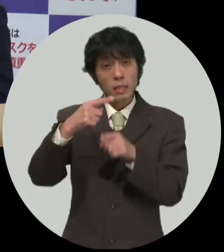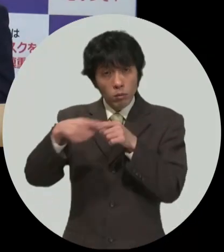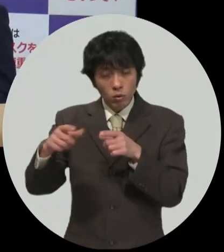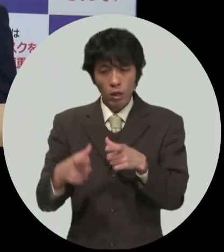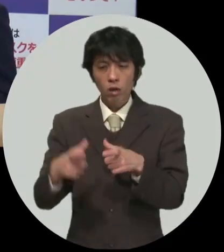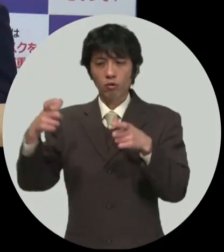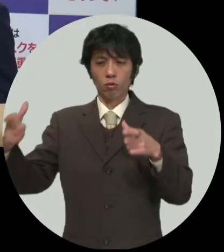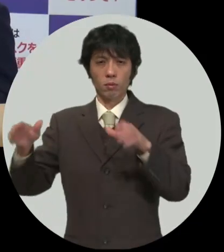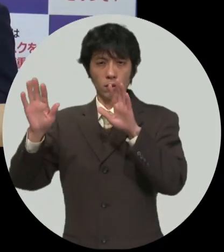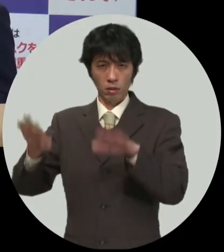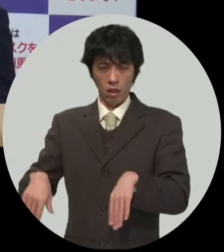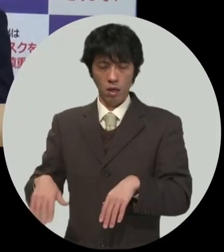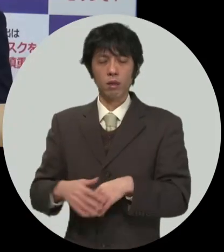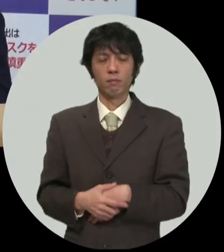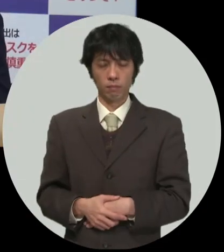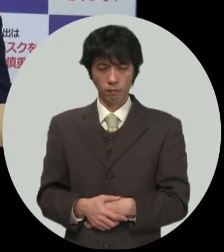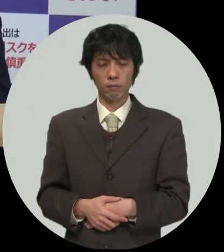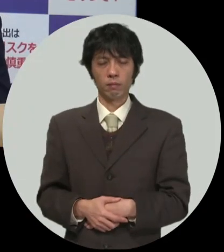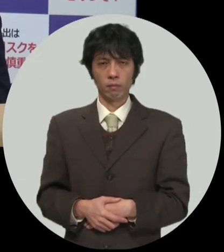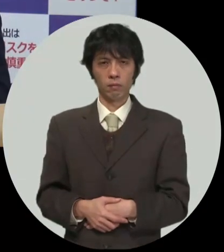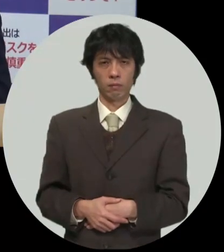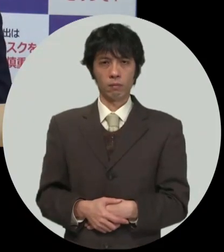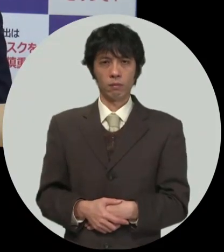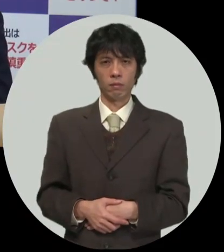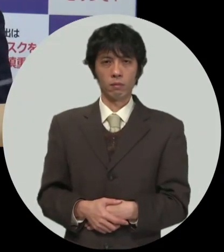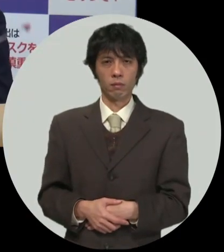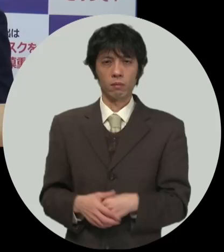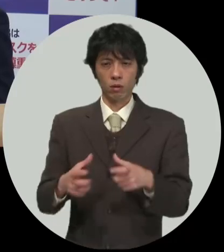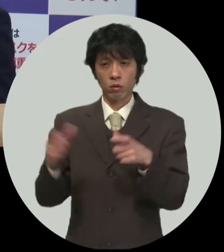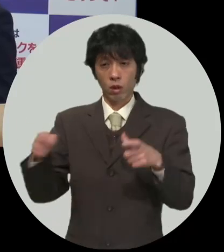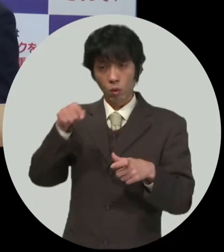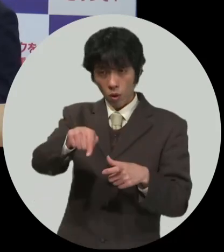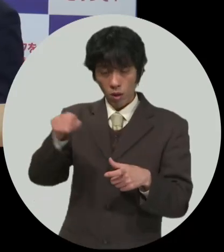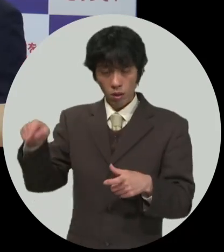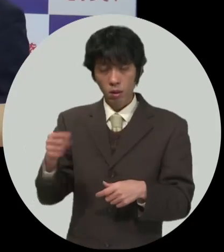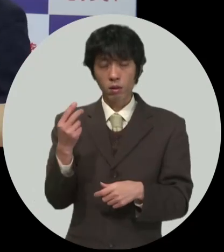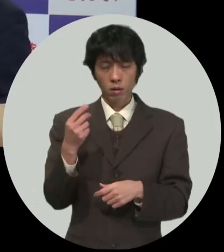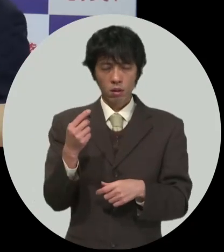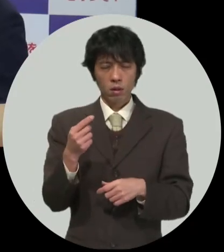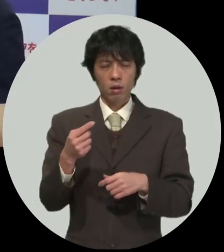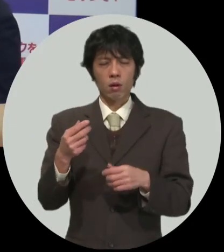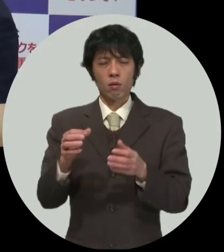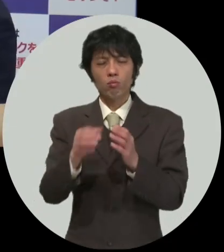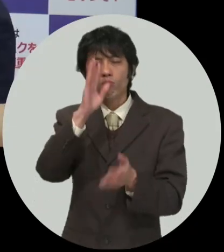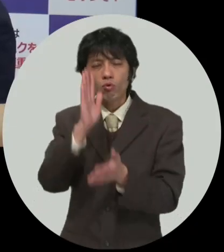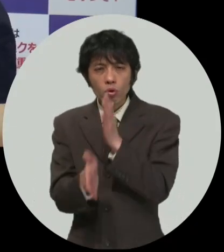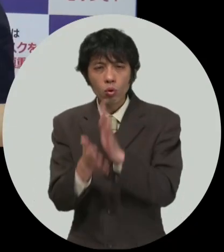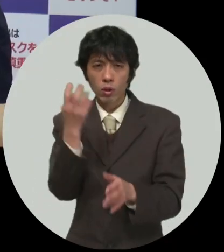本部会議でも申し上げましたけれども、無料の検査が入っておるということと、